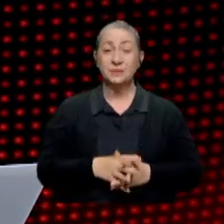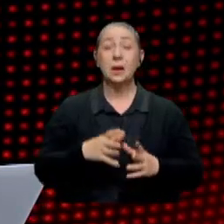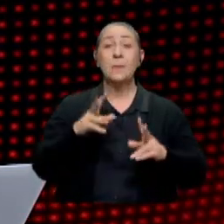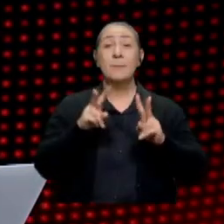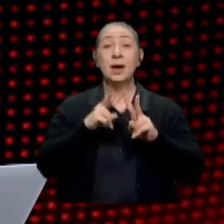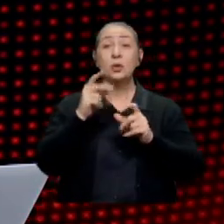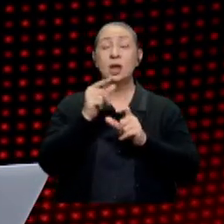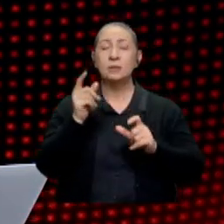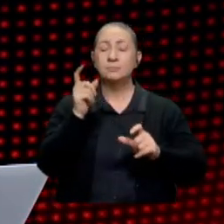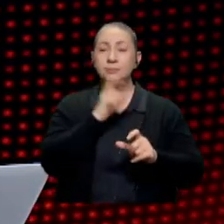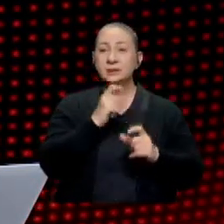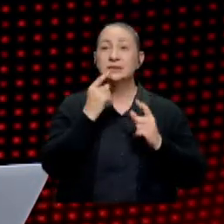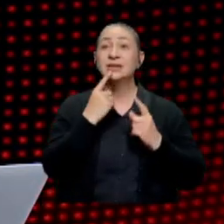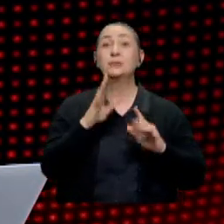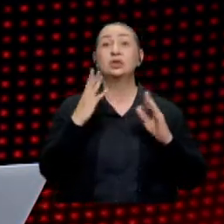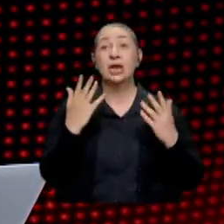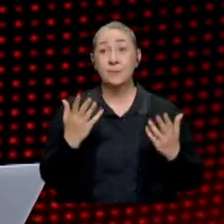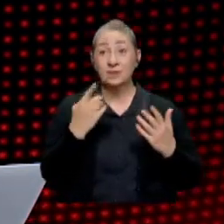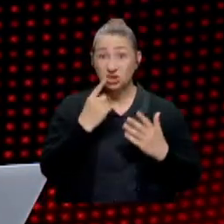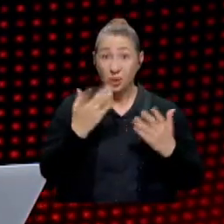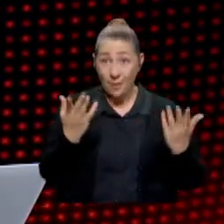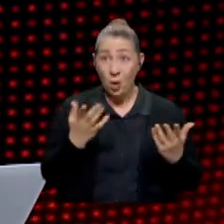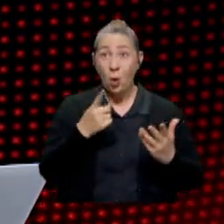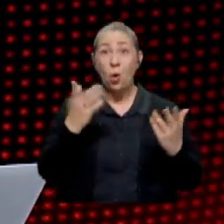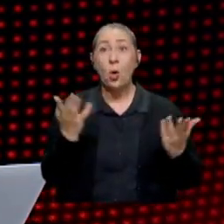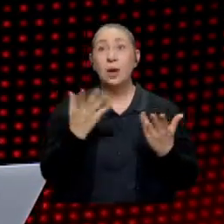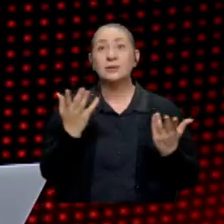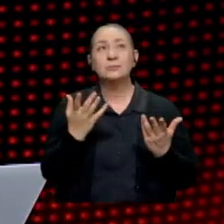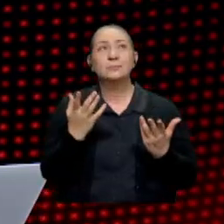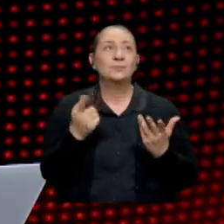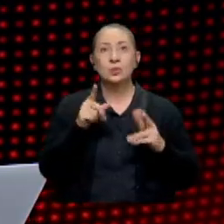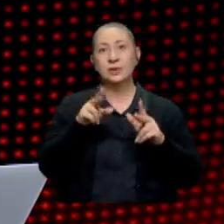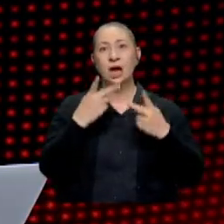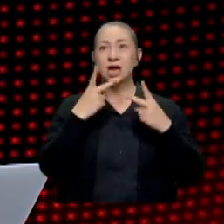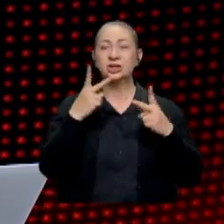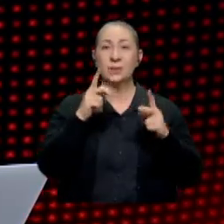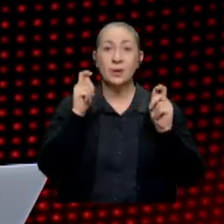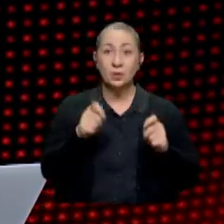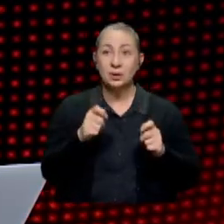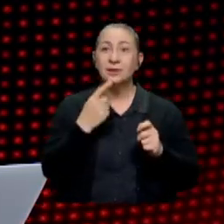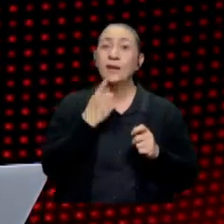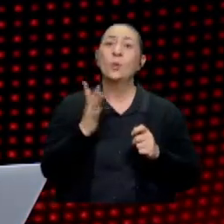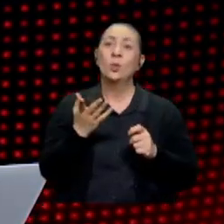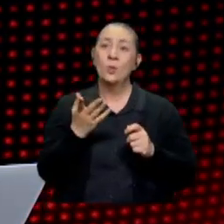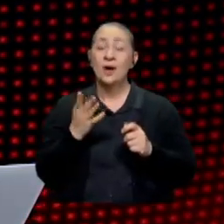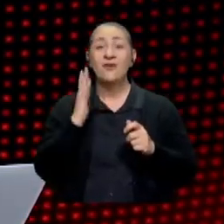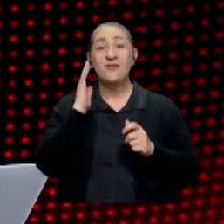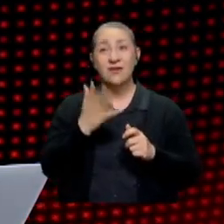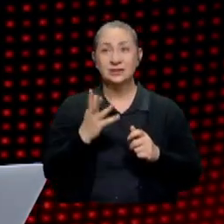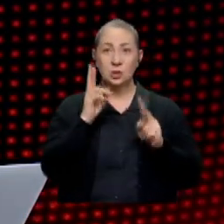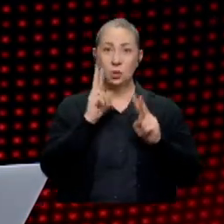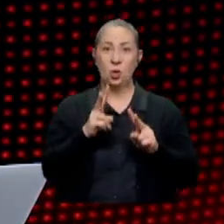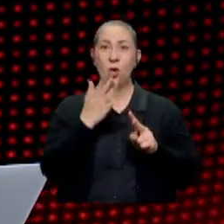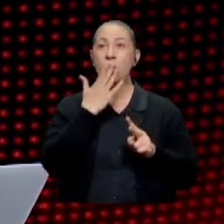Mahir Ünal gaf yaptı diyemeyeceğim ama diyeceğim ama o kadar bu tarzda açıklamalar yapıyorlar ki diyemiyorum. Fazla